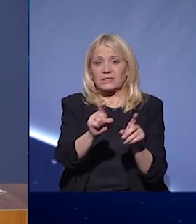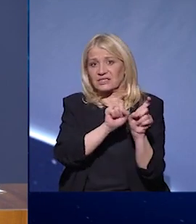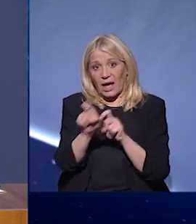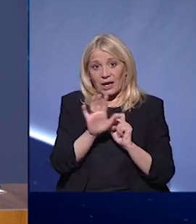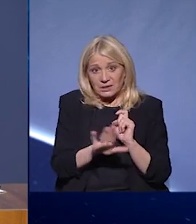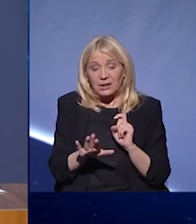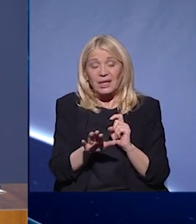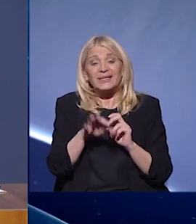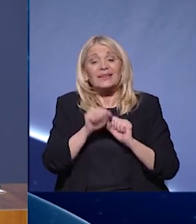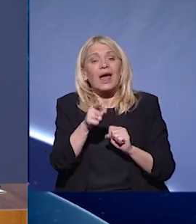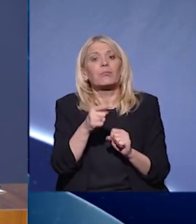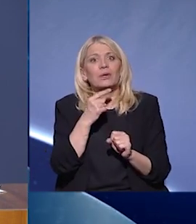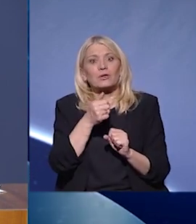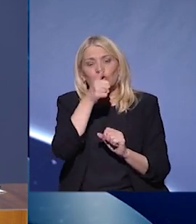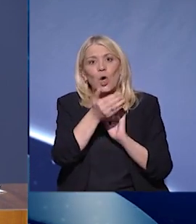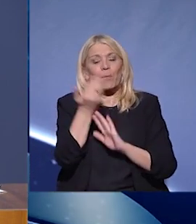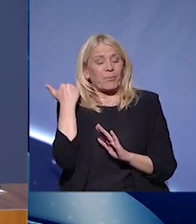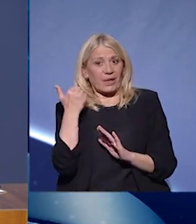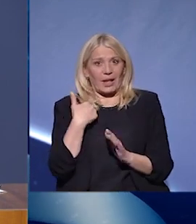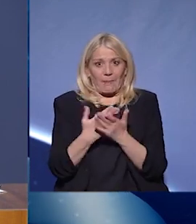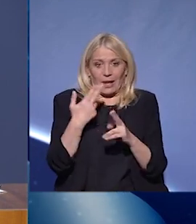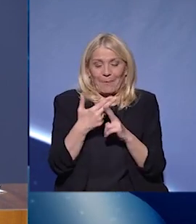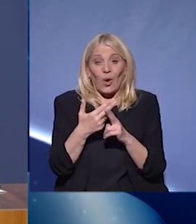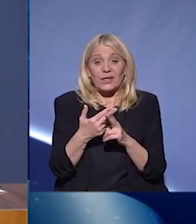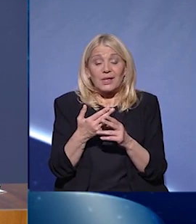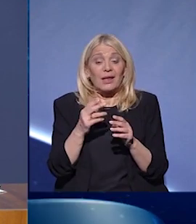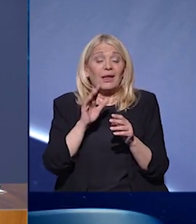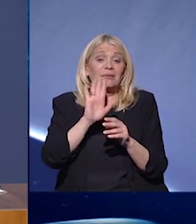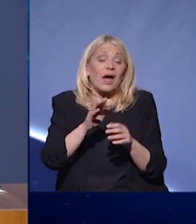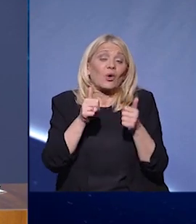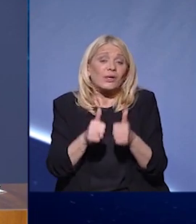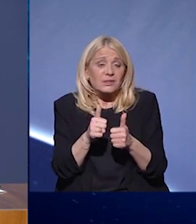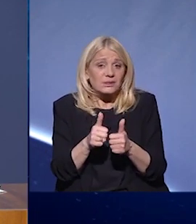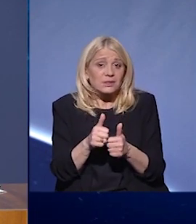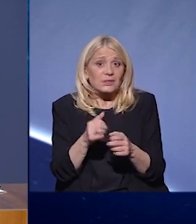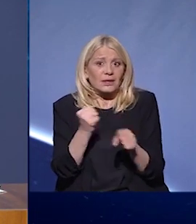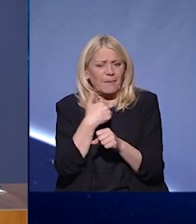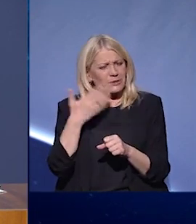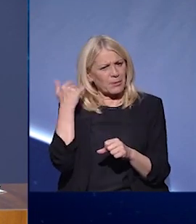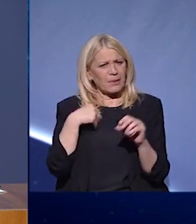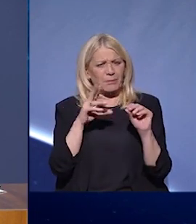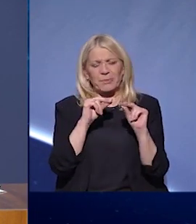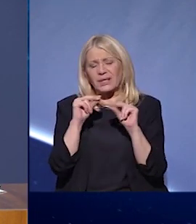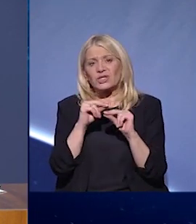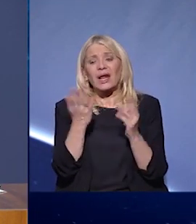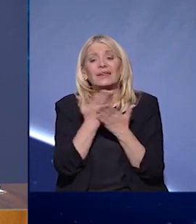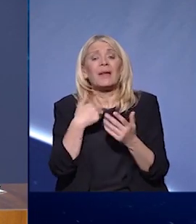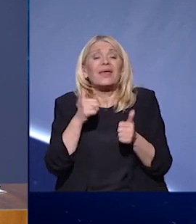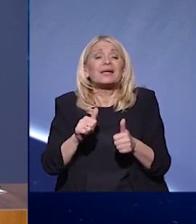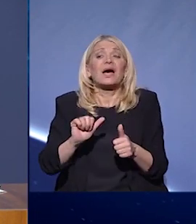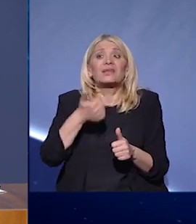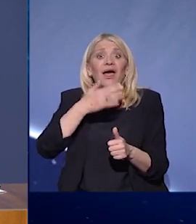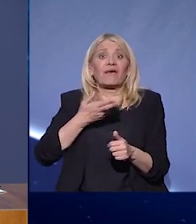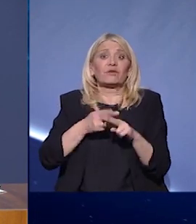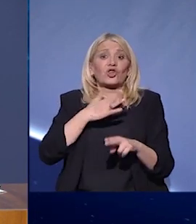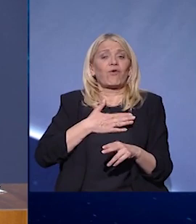jel? Da bi prebolele što ranije. E tako sada baš smo pričali, gde bi ja sad najradije